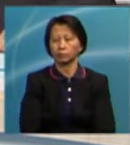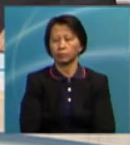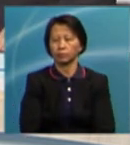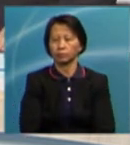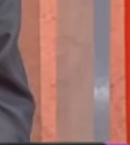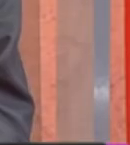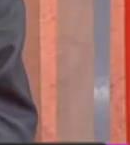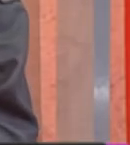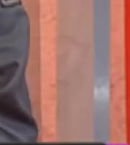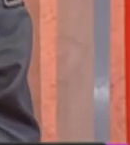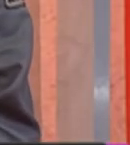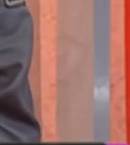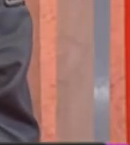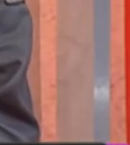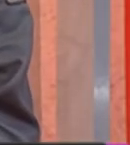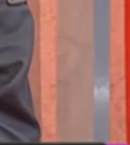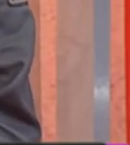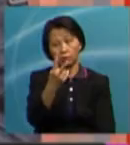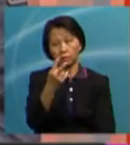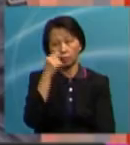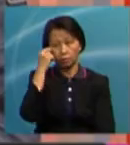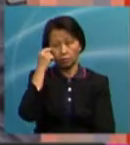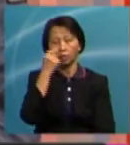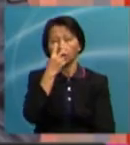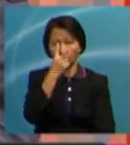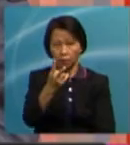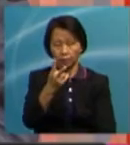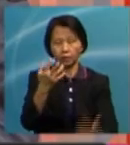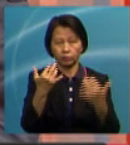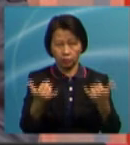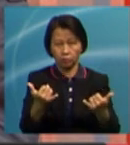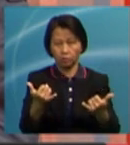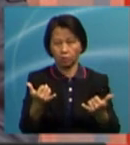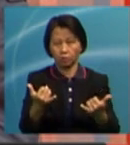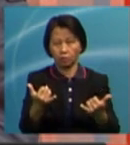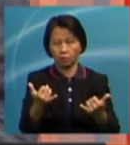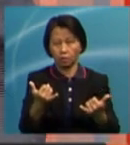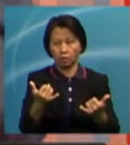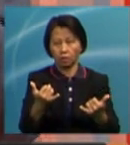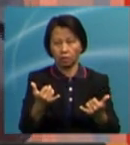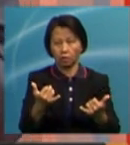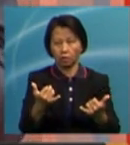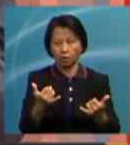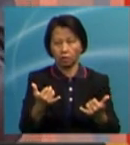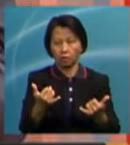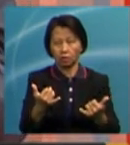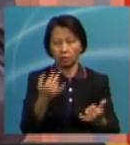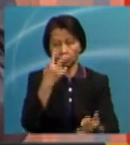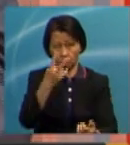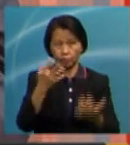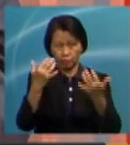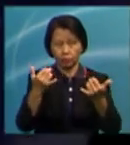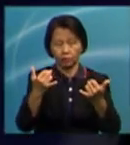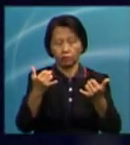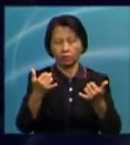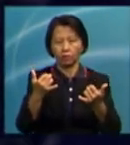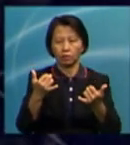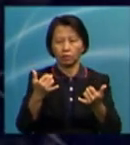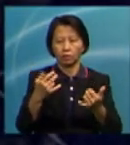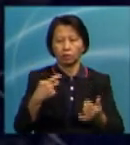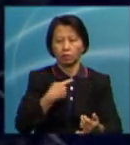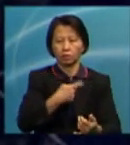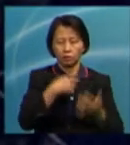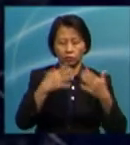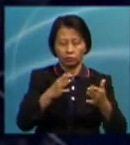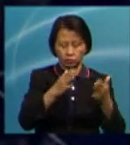antarabangsa nampak sekarang apa nama dia dia punya slant dia punya kita dah